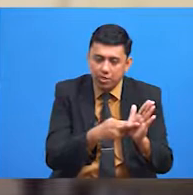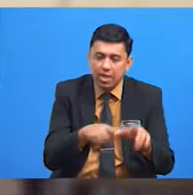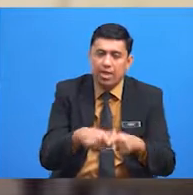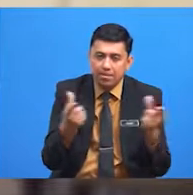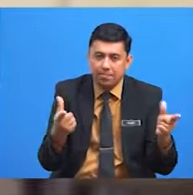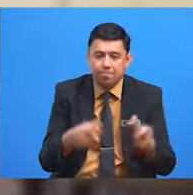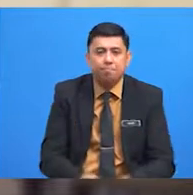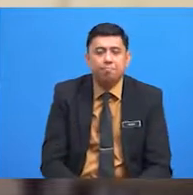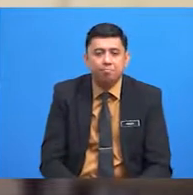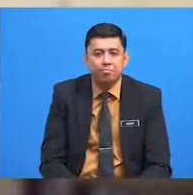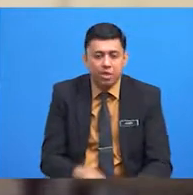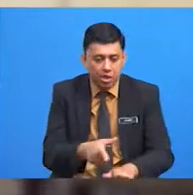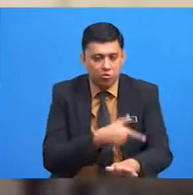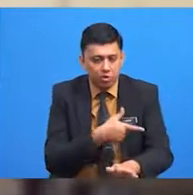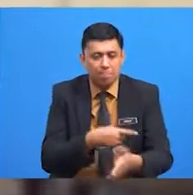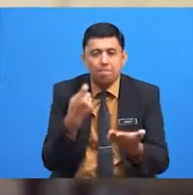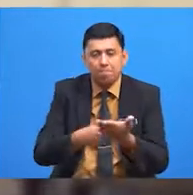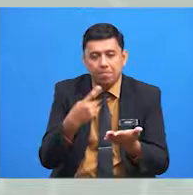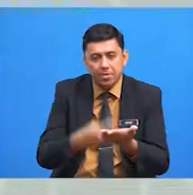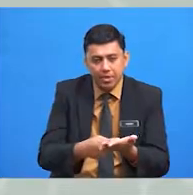kembali perbincangan seterusnya.